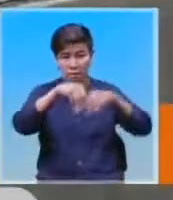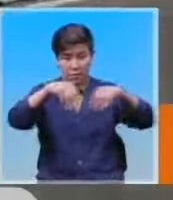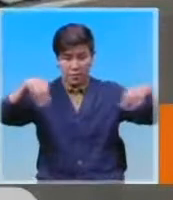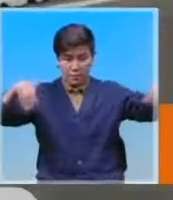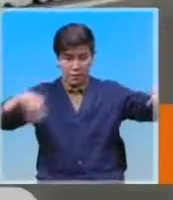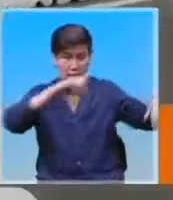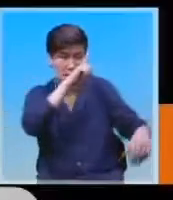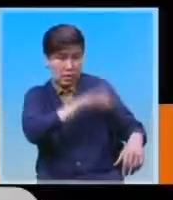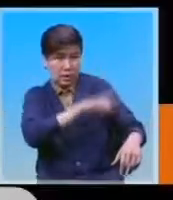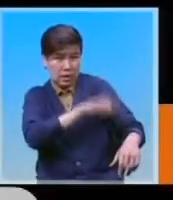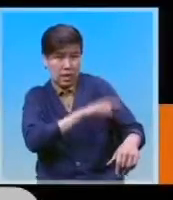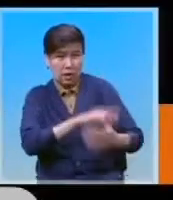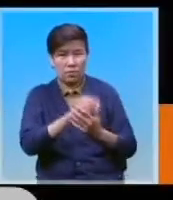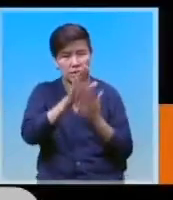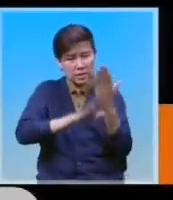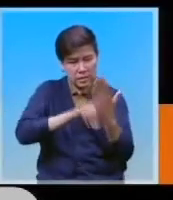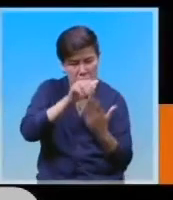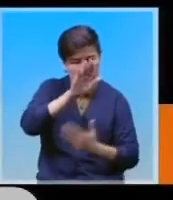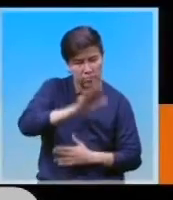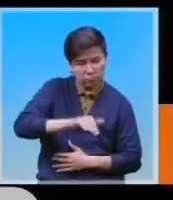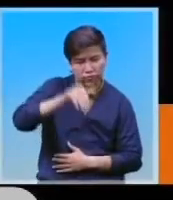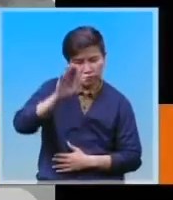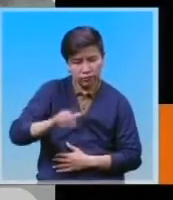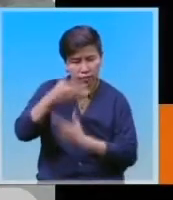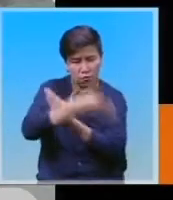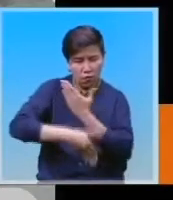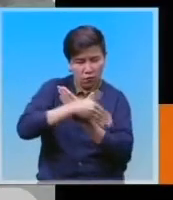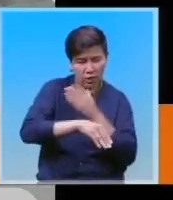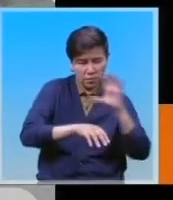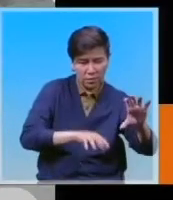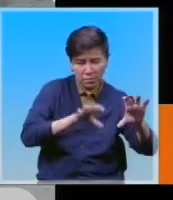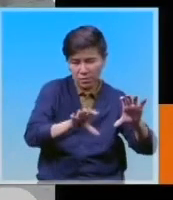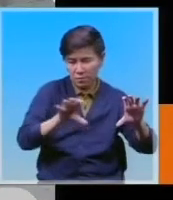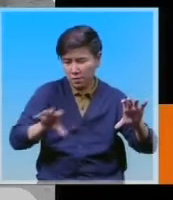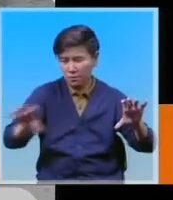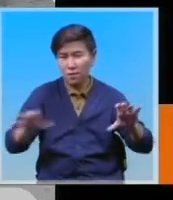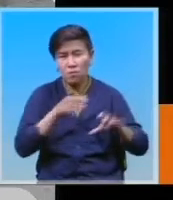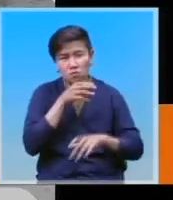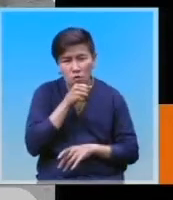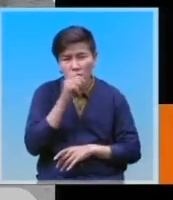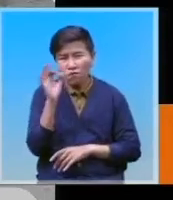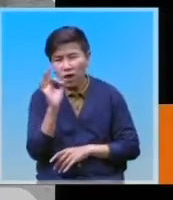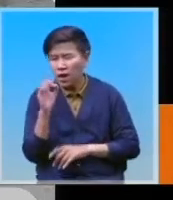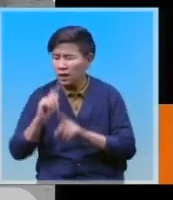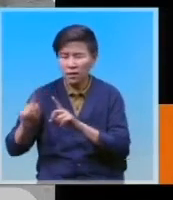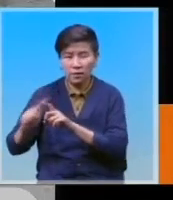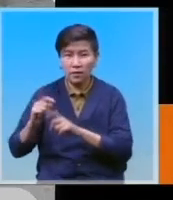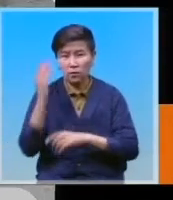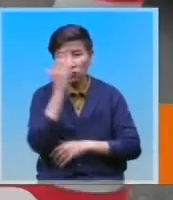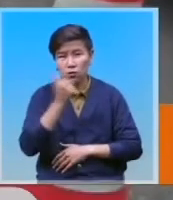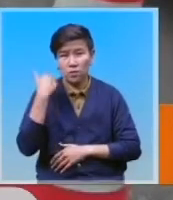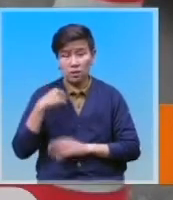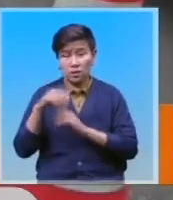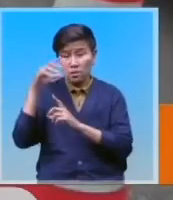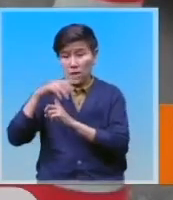ไฟหลากสีสันสวยงามเลยนะครับตั้งอยู่ทางแยกทางตัดรถไฟเมืองพัทยาจังหวัดชลบุรีก็สร้างความแปลกตาให้